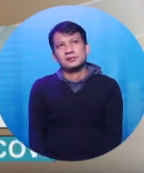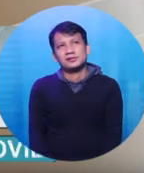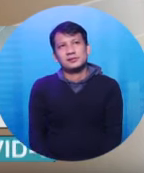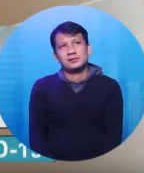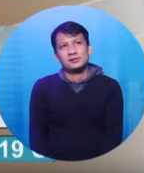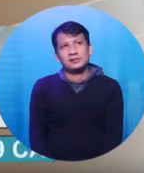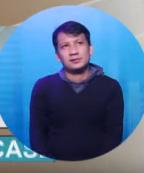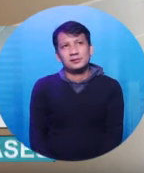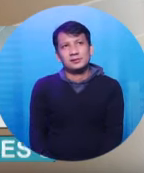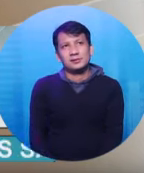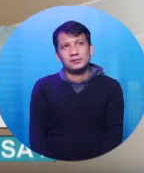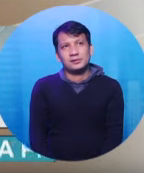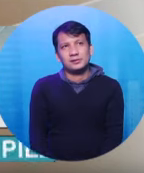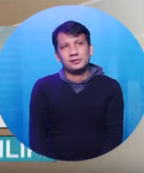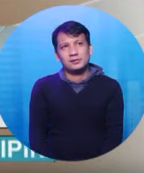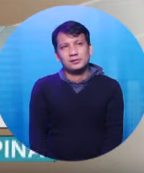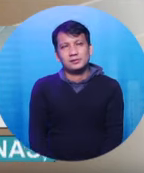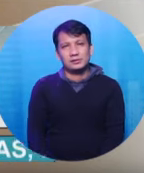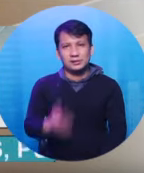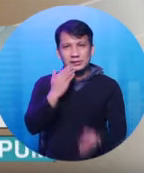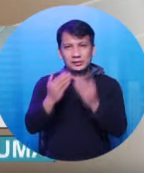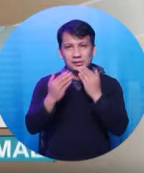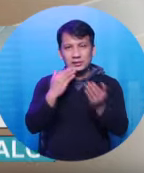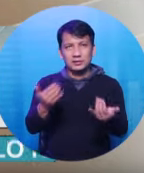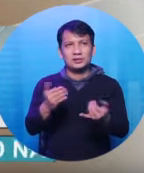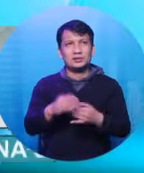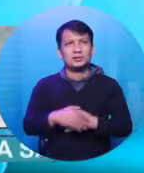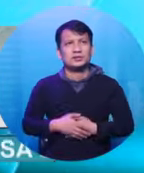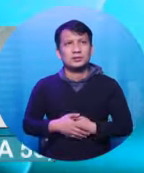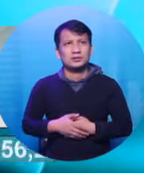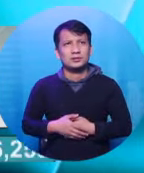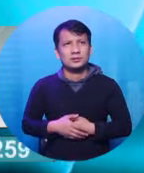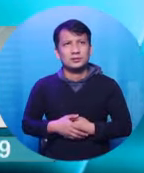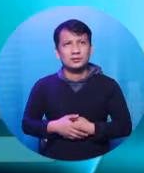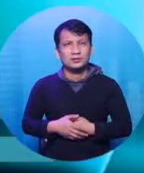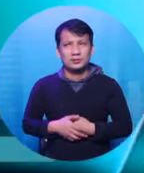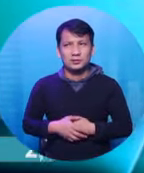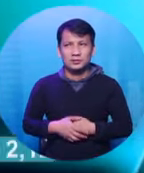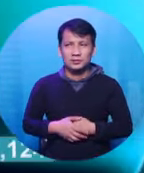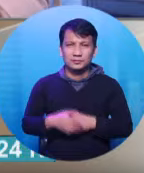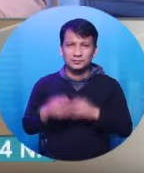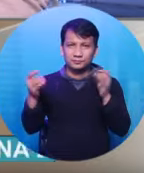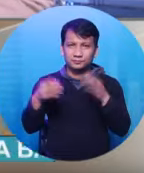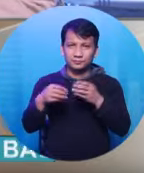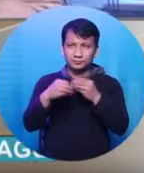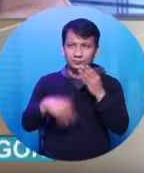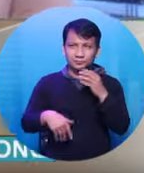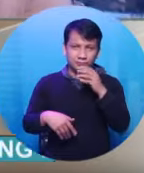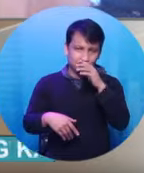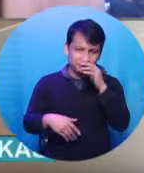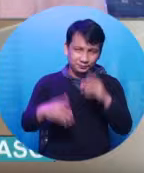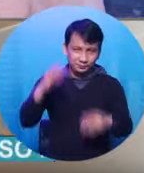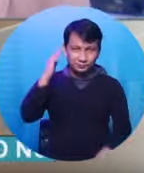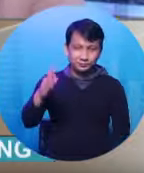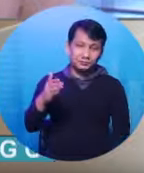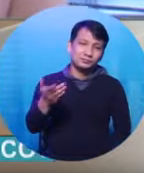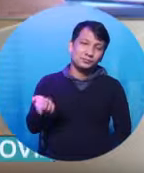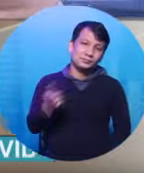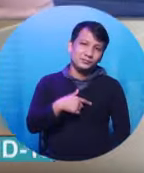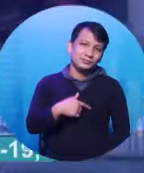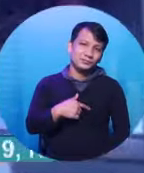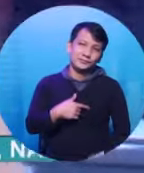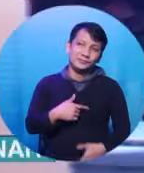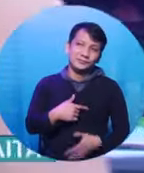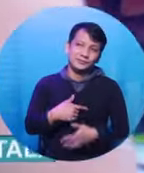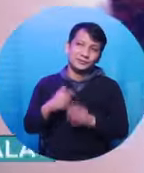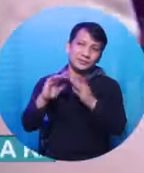Sige po. Sige po. Wala naman po. Thank you po, sir. MJ, anong comments na ating mga netizen? Nako, Idol Rafi.